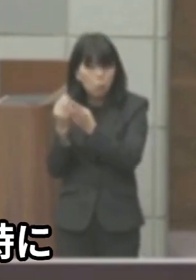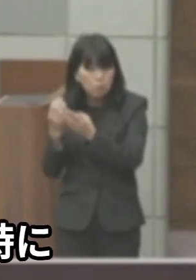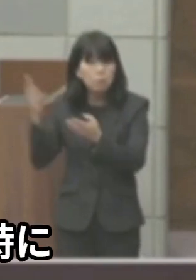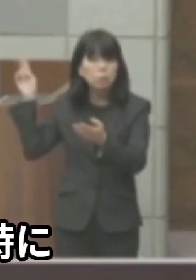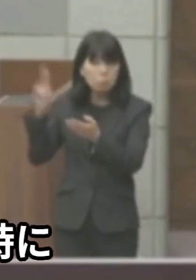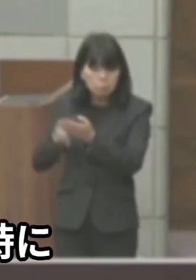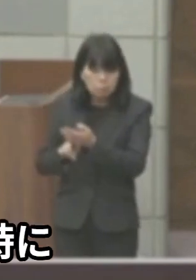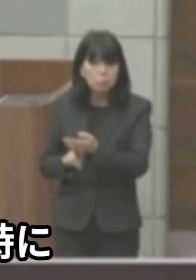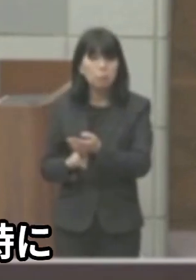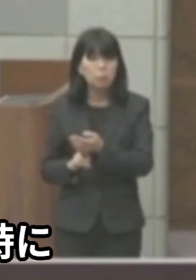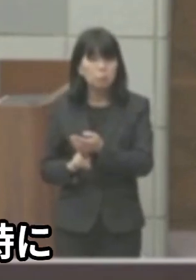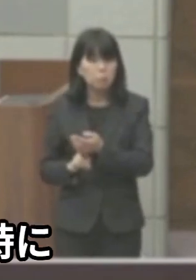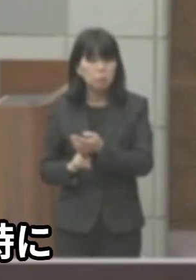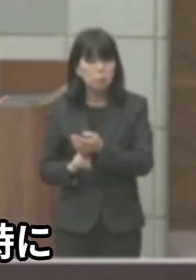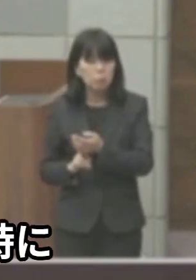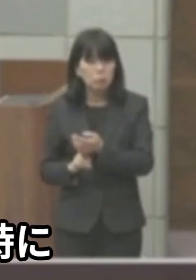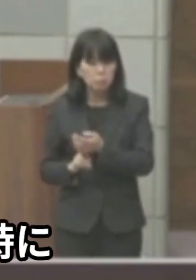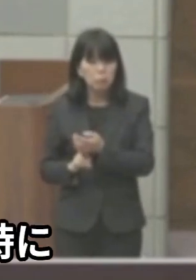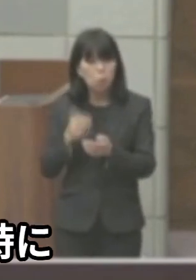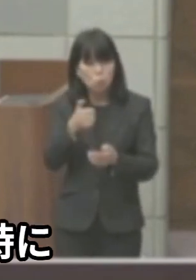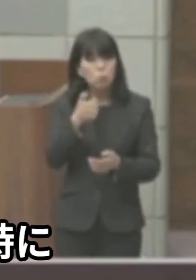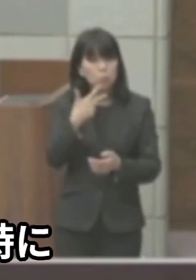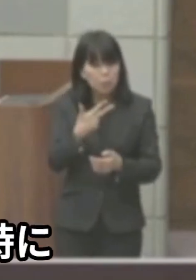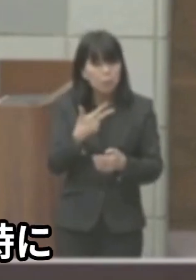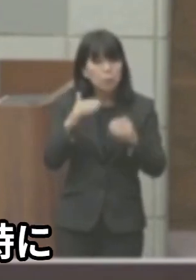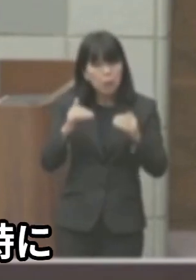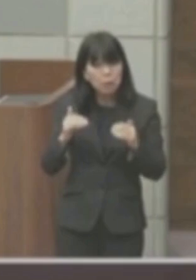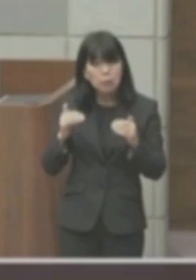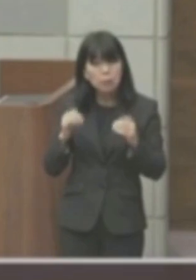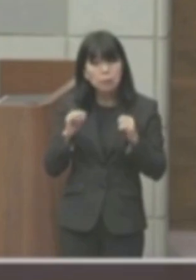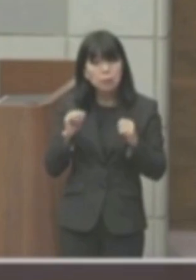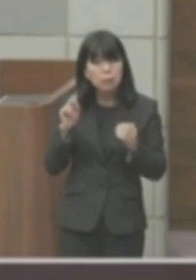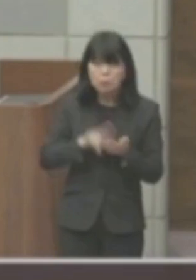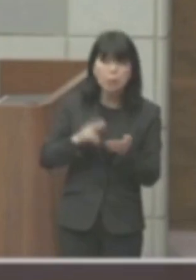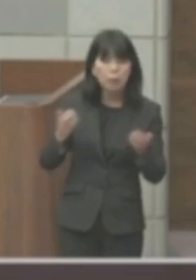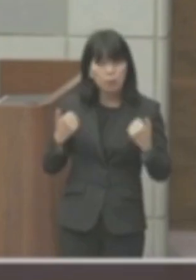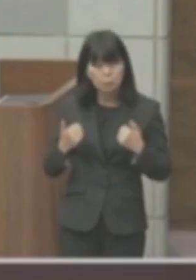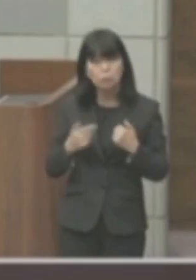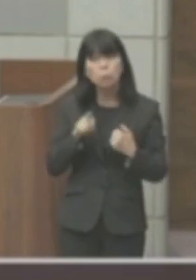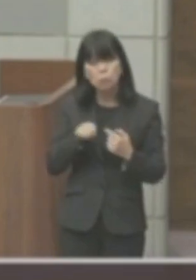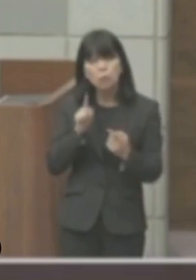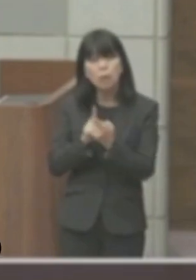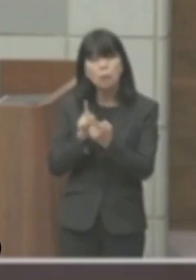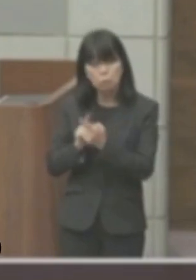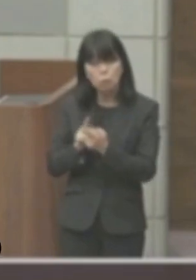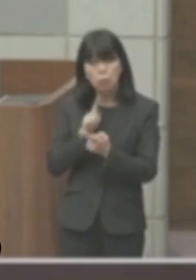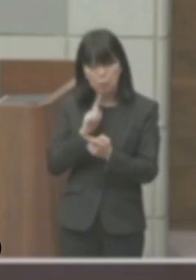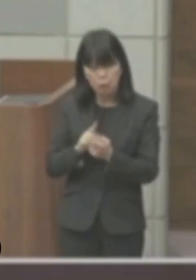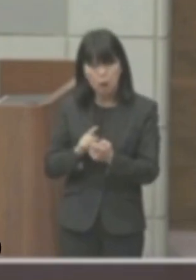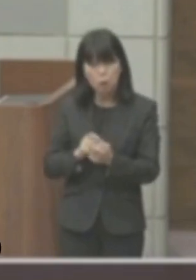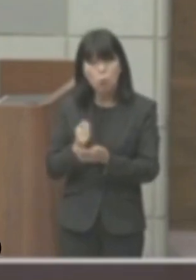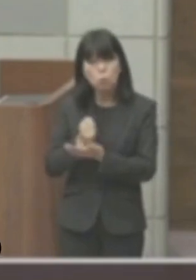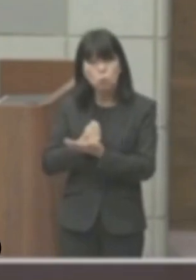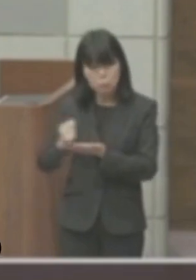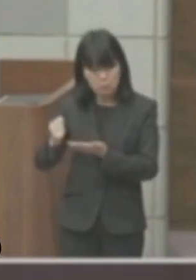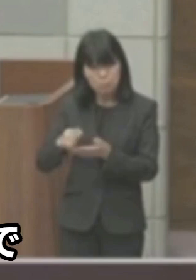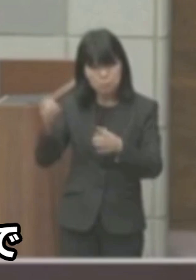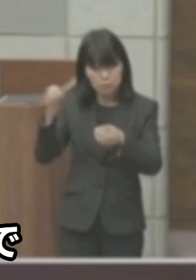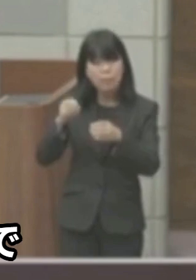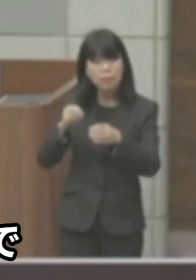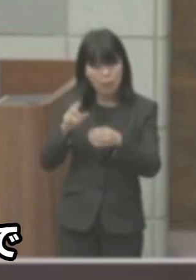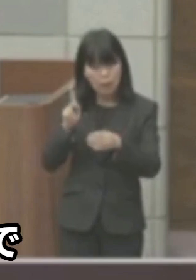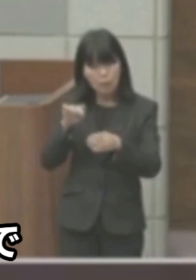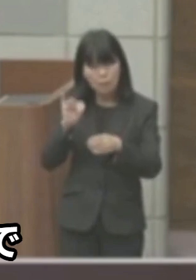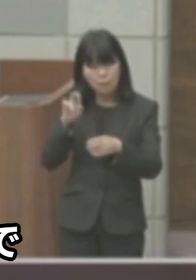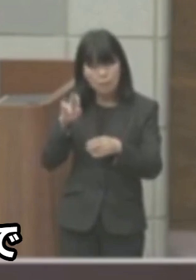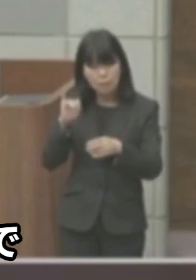て、50なのにしないといけないというときに、やった対策としましては、活性炭のお話はそうなんですけれども、明